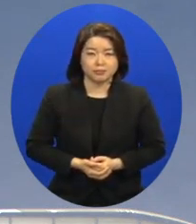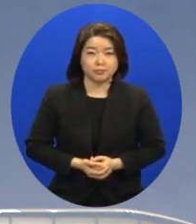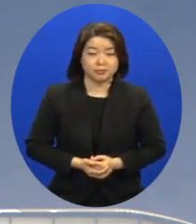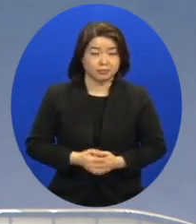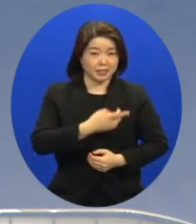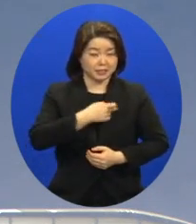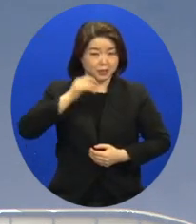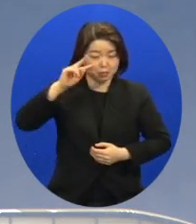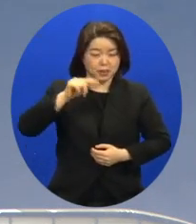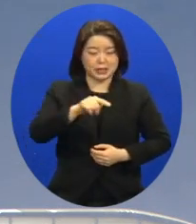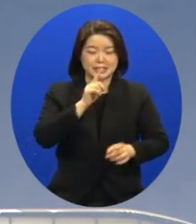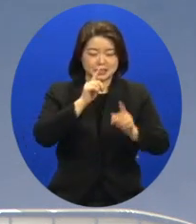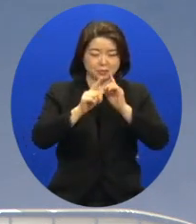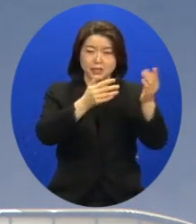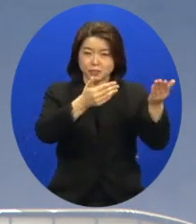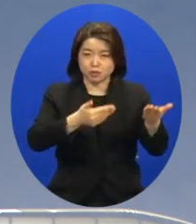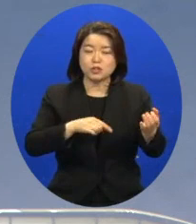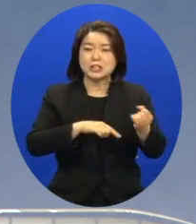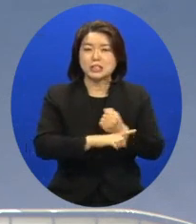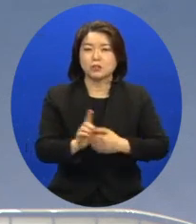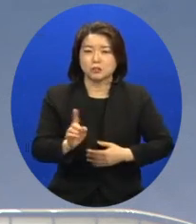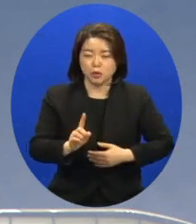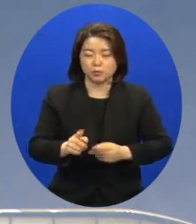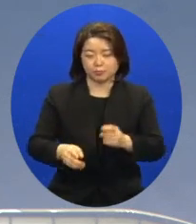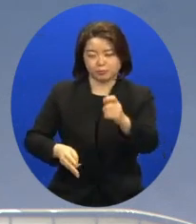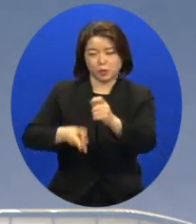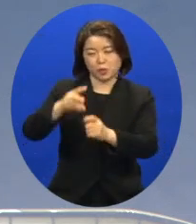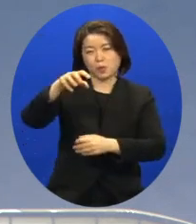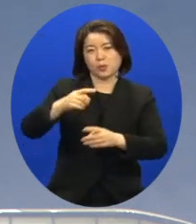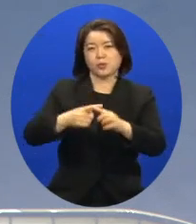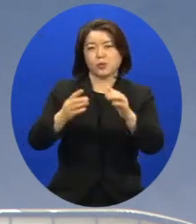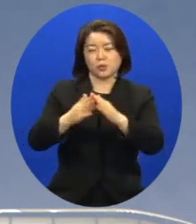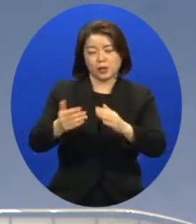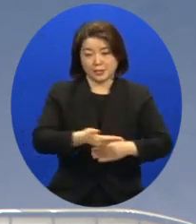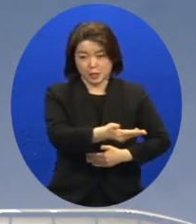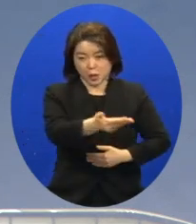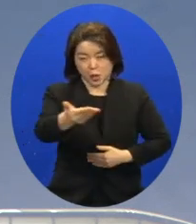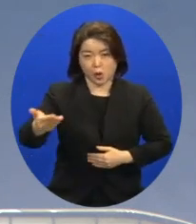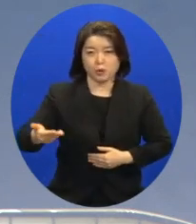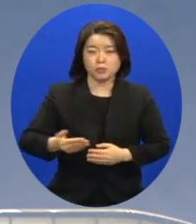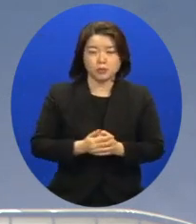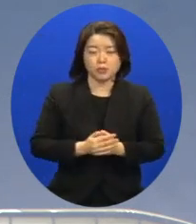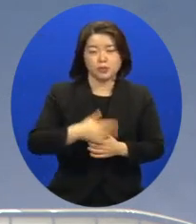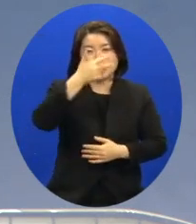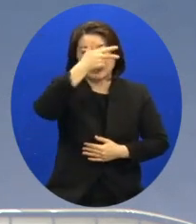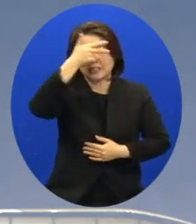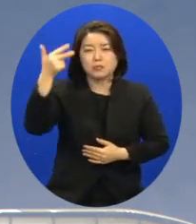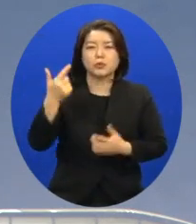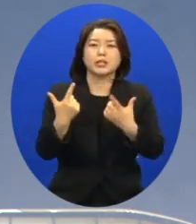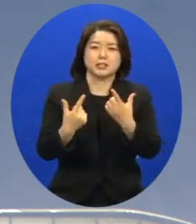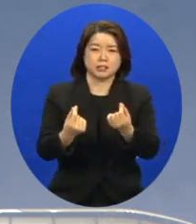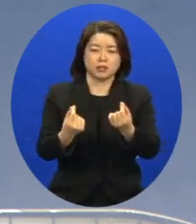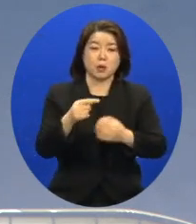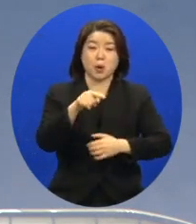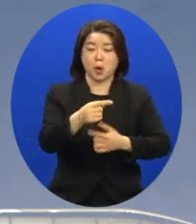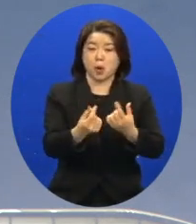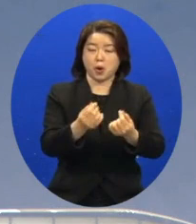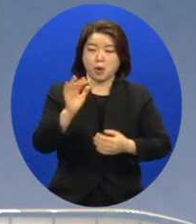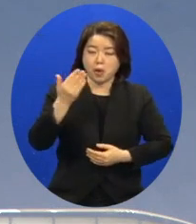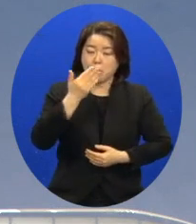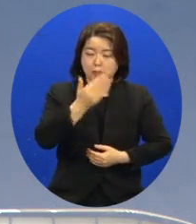사도 바울이 이 말씀을 한 것은 고린도 교회 교인들 여러분도 디모데 같이 그렇게 될 수